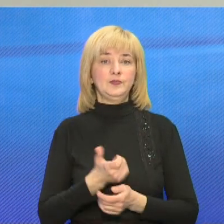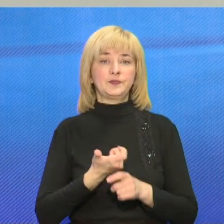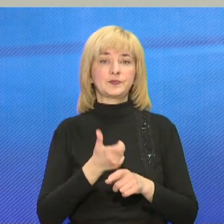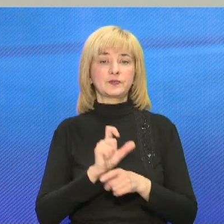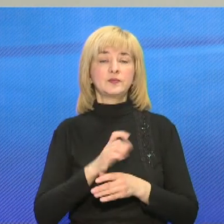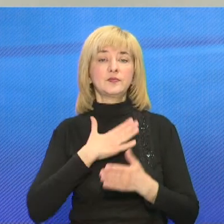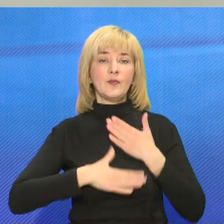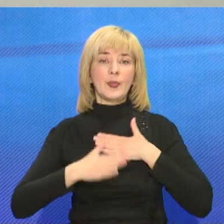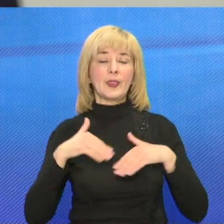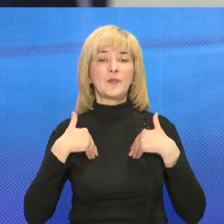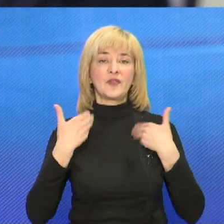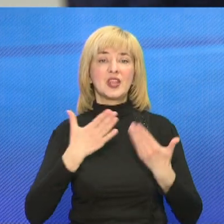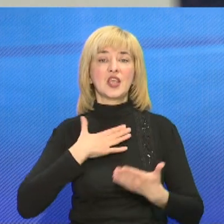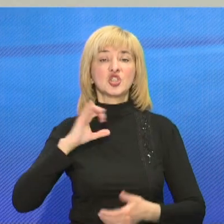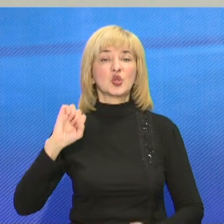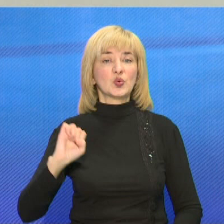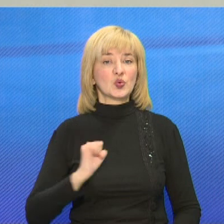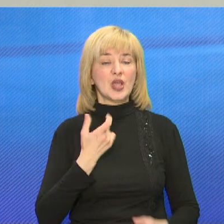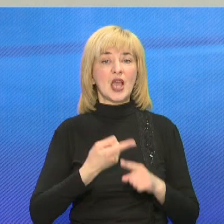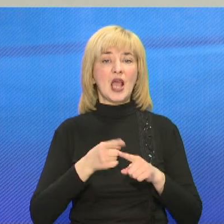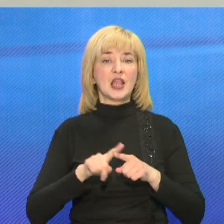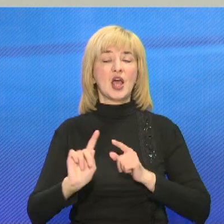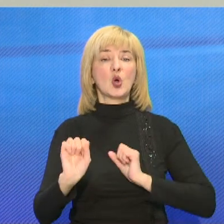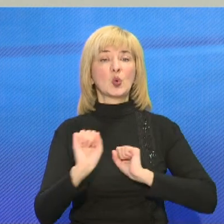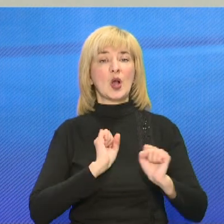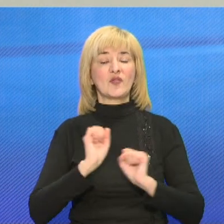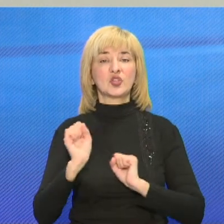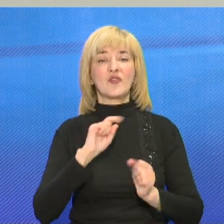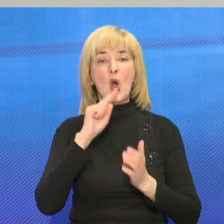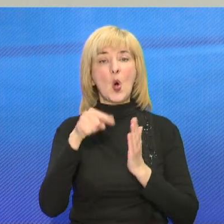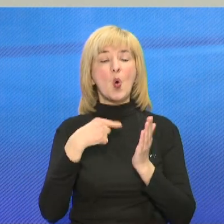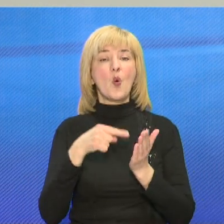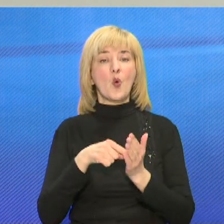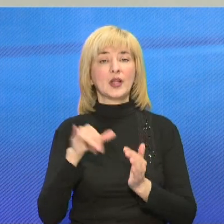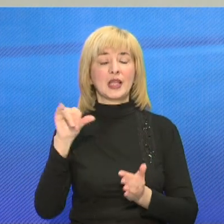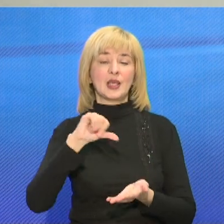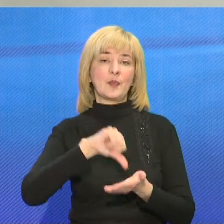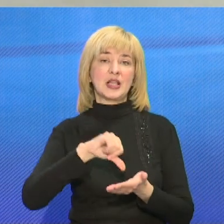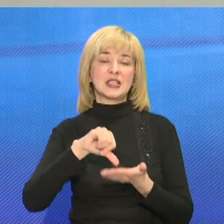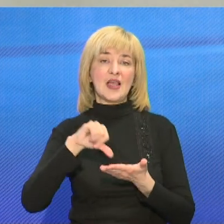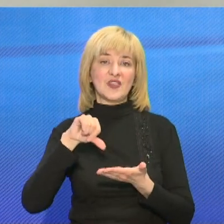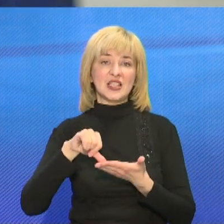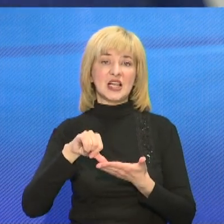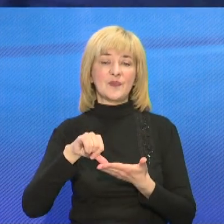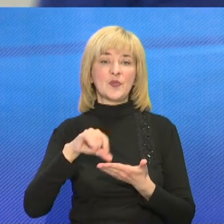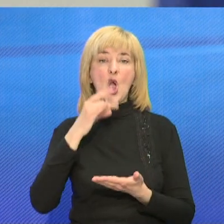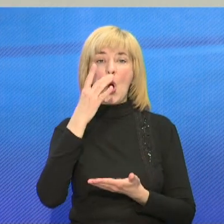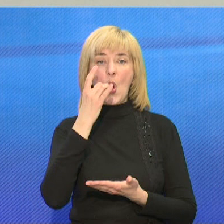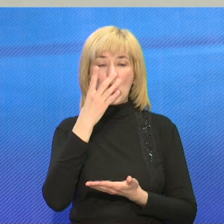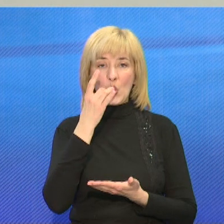наших друзей. Это руководство города и представители вот именно